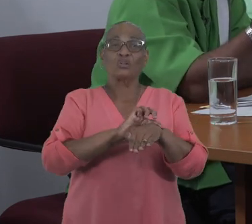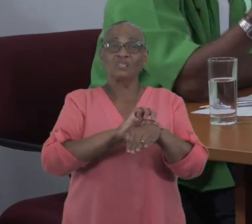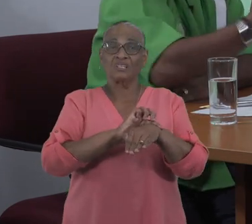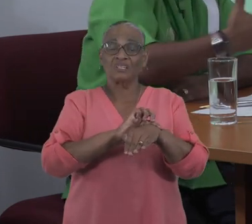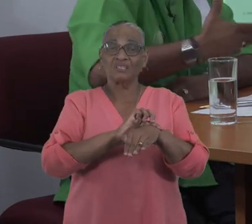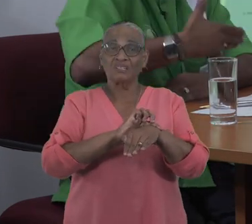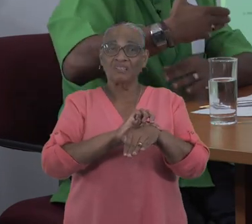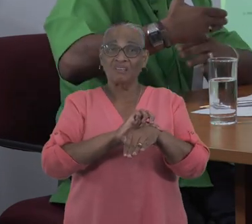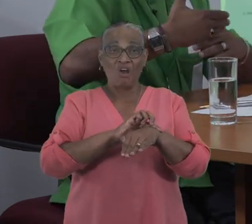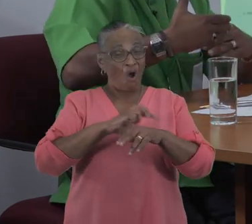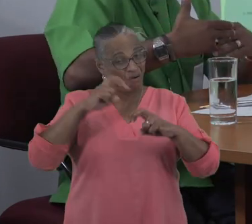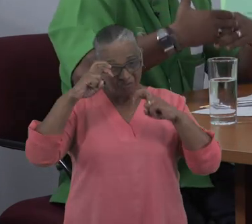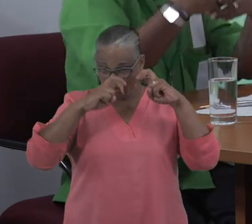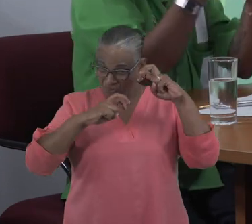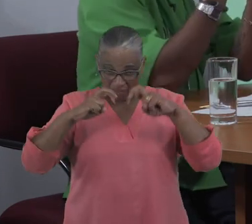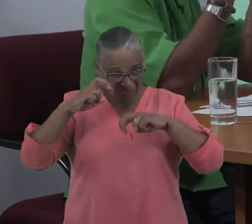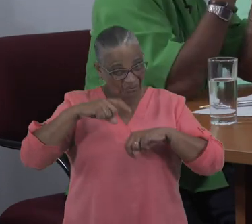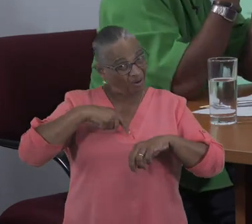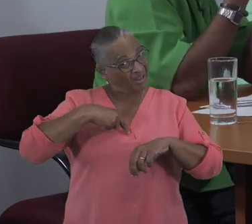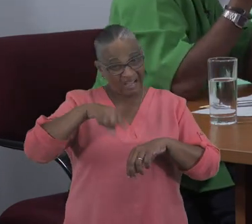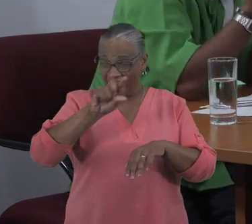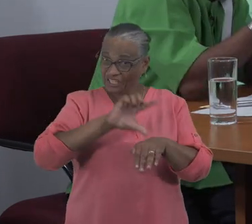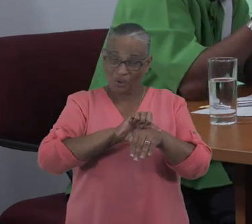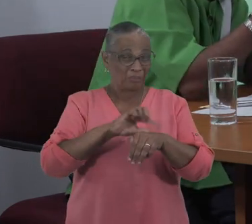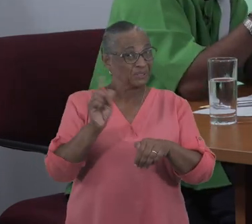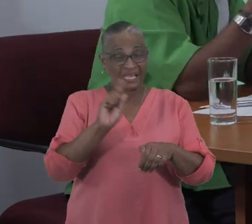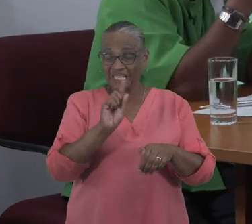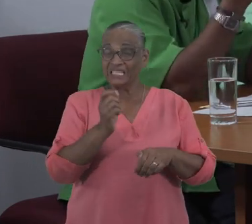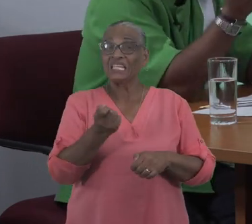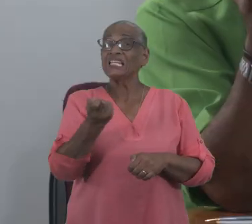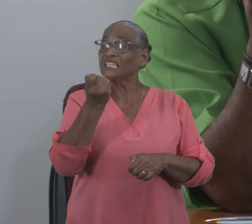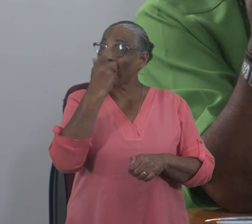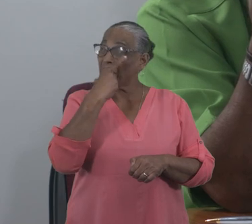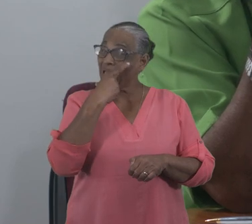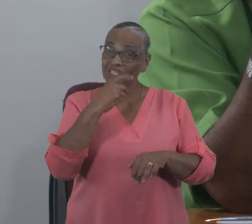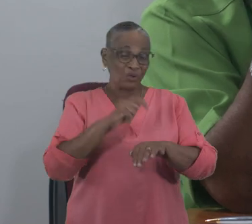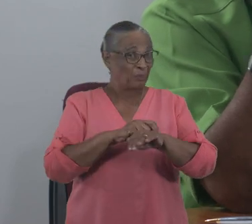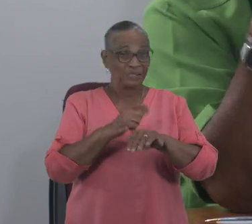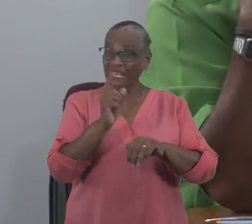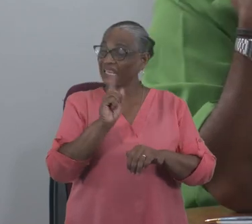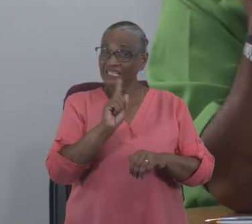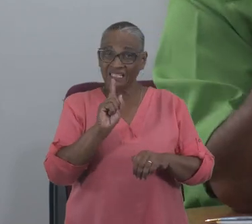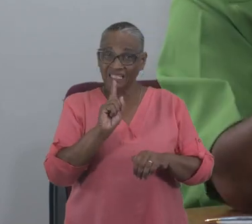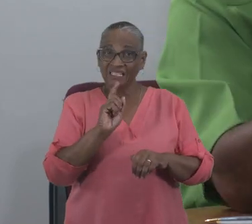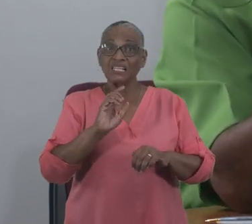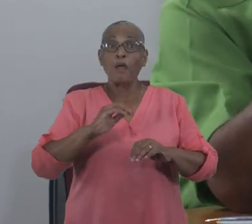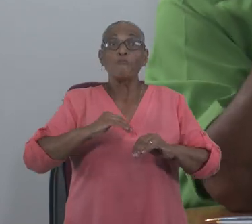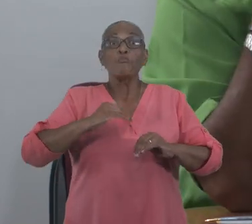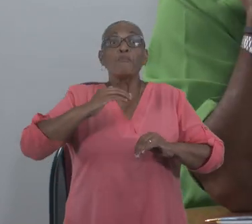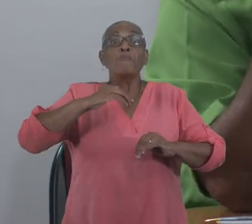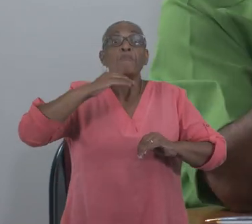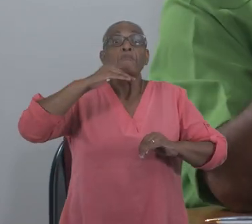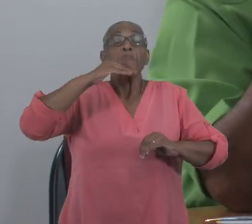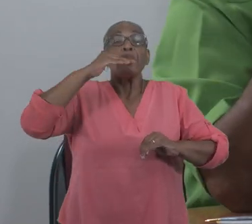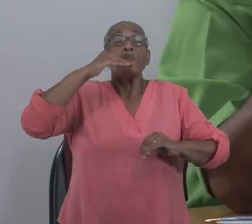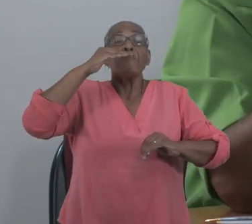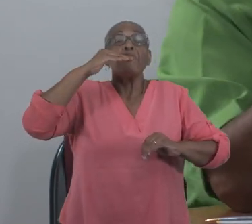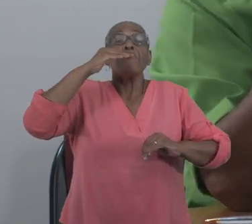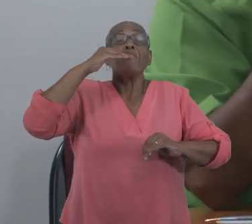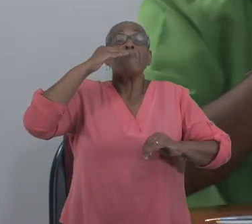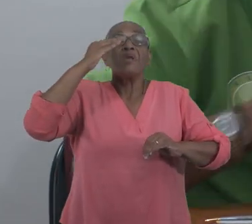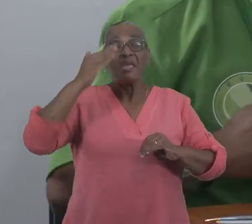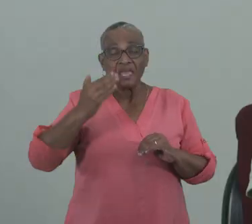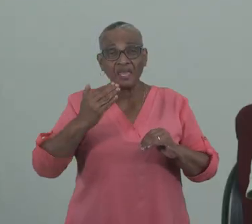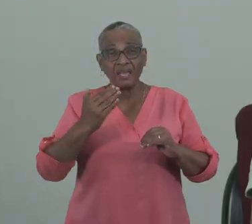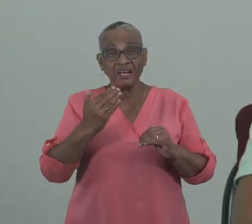gaan, of hun controles niet op tijd doen, geen medicatie innemen, dat de kans groot is dat we een toename kunnen